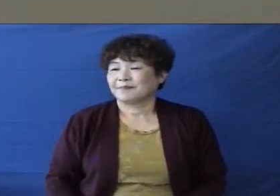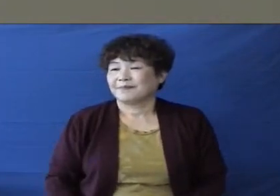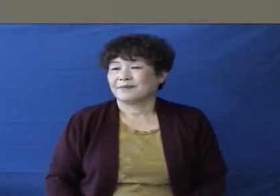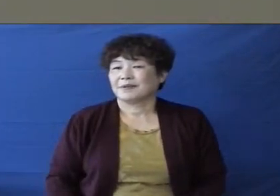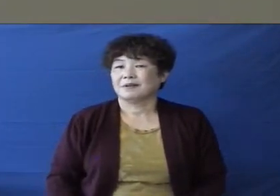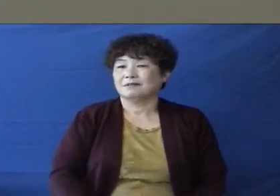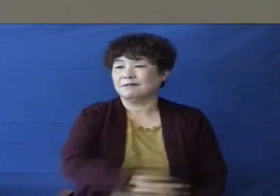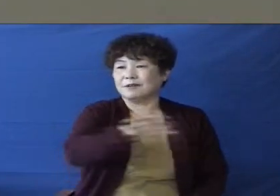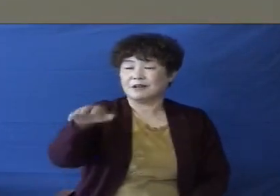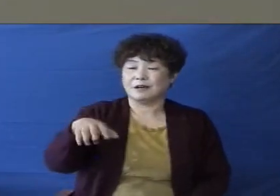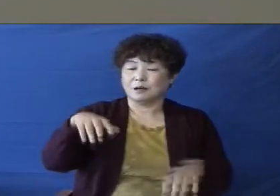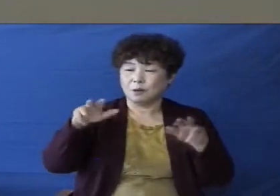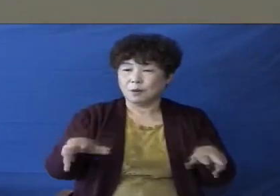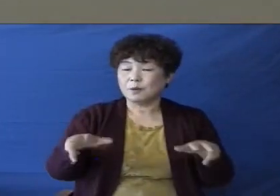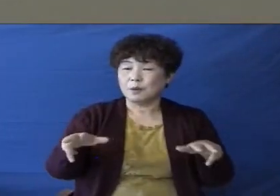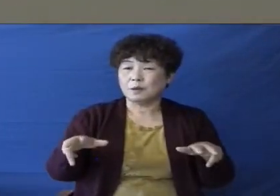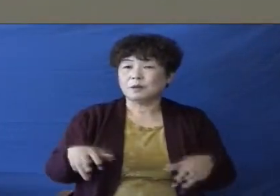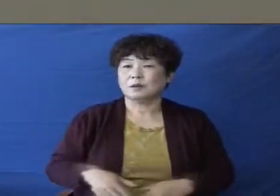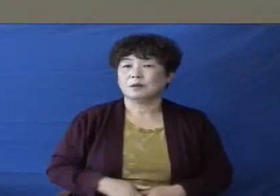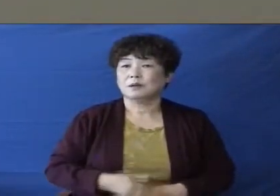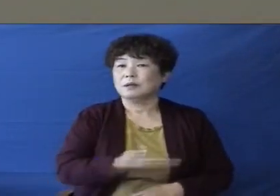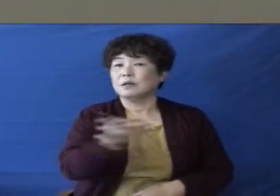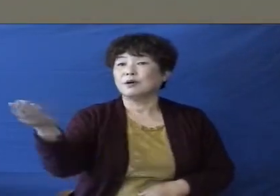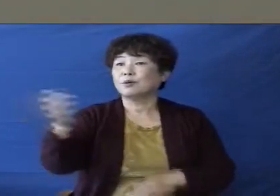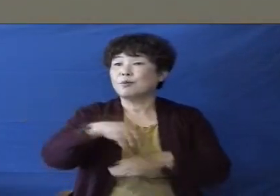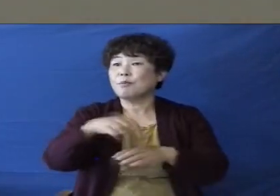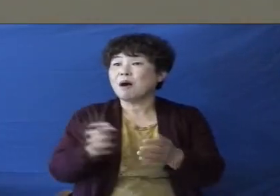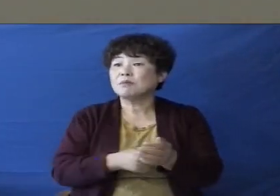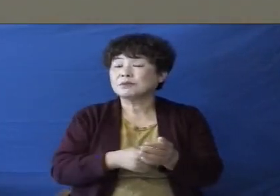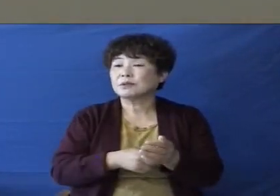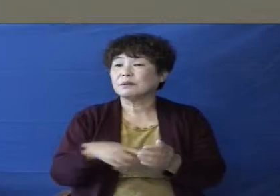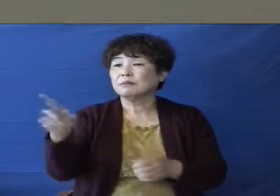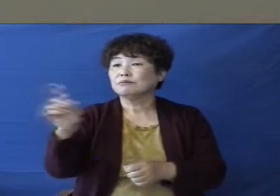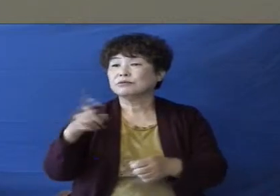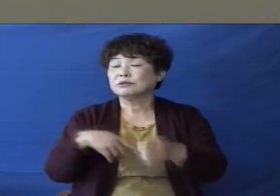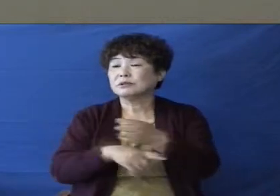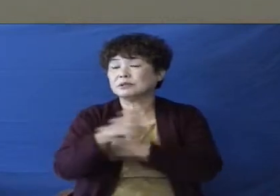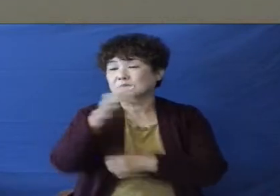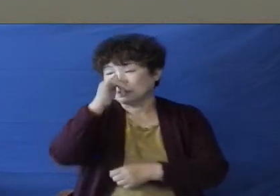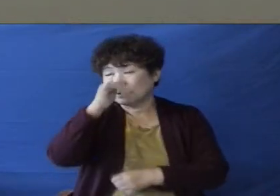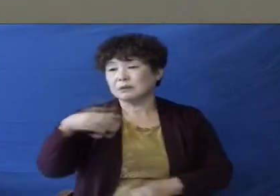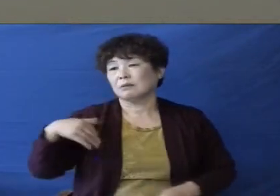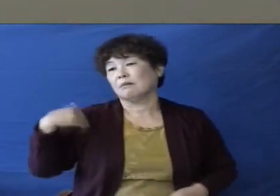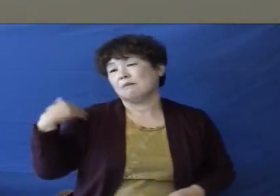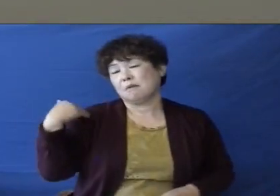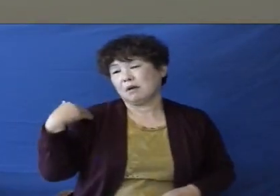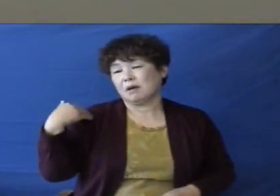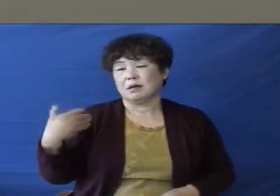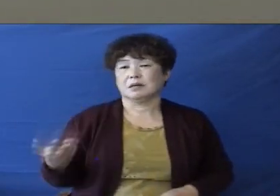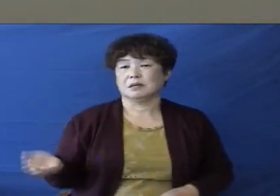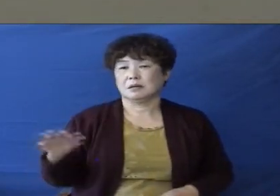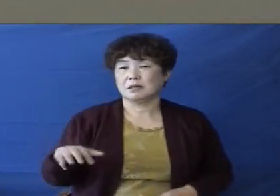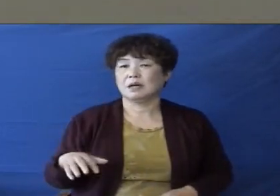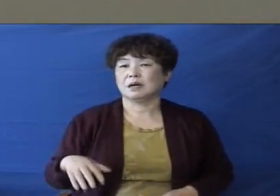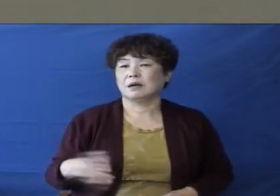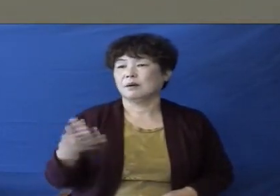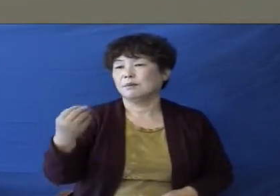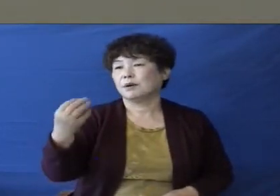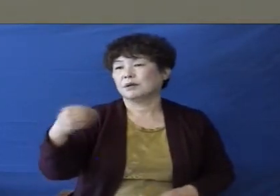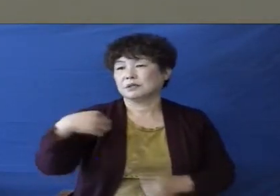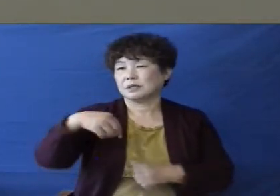오늘 우리가 좀 여러 가지 뭐 여러분의 마음속에 어떤 메세지가 크게 다가올 지 모르겠습니다만 몇 가지 교훈 이